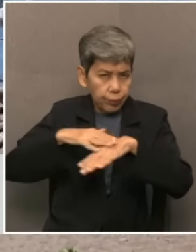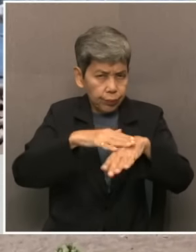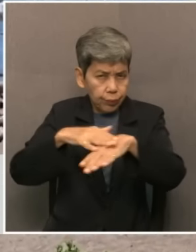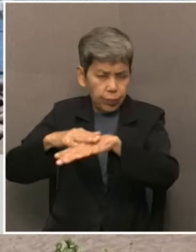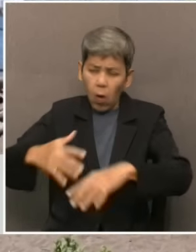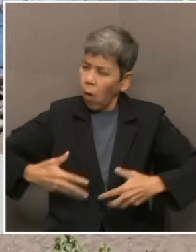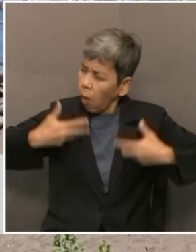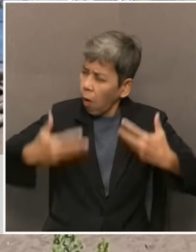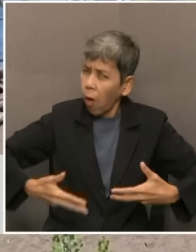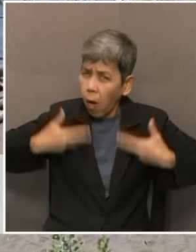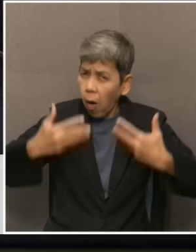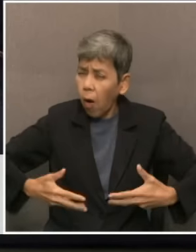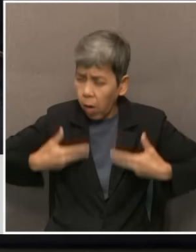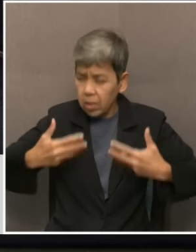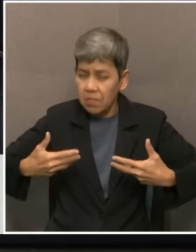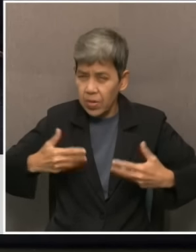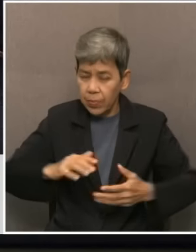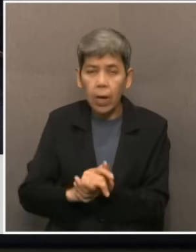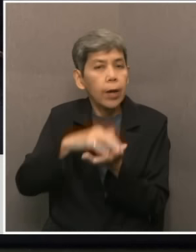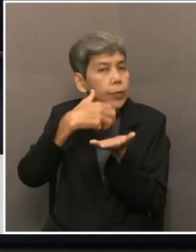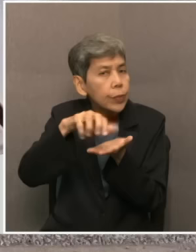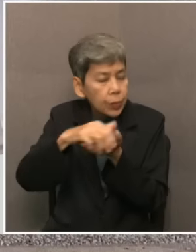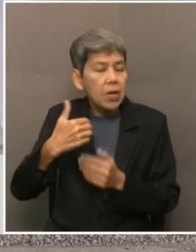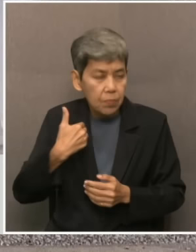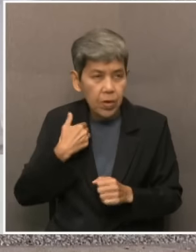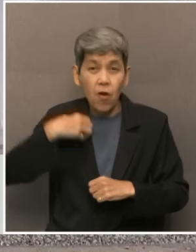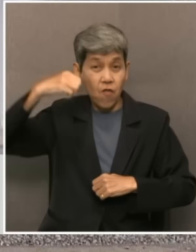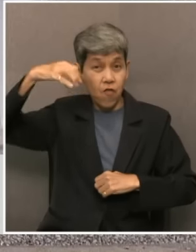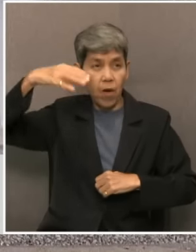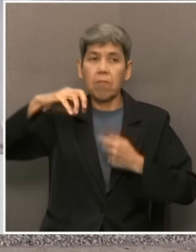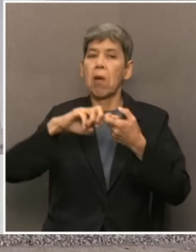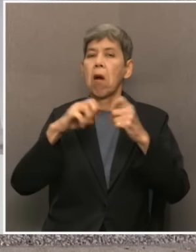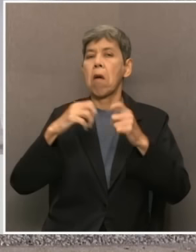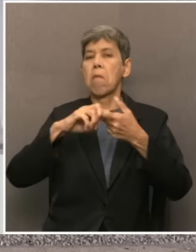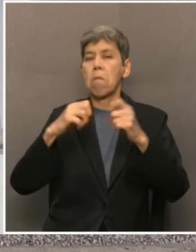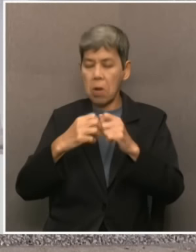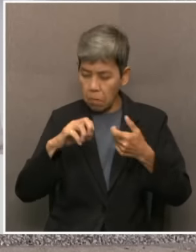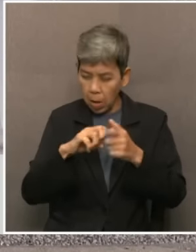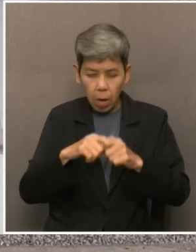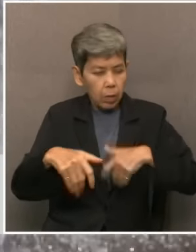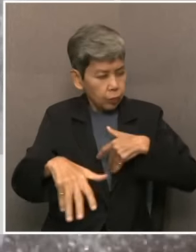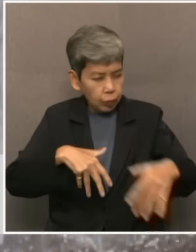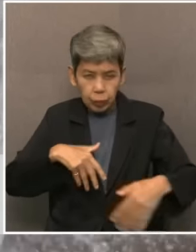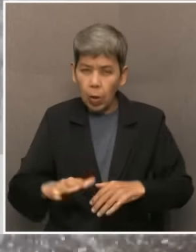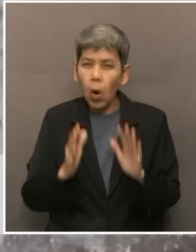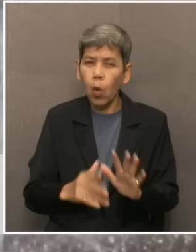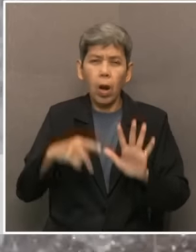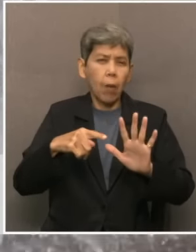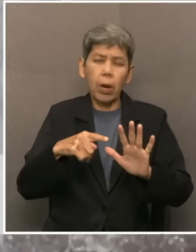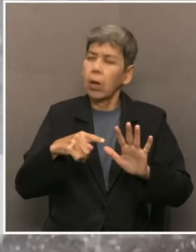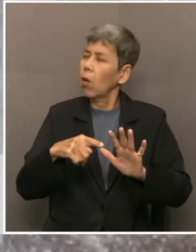เรื่องความร้อนจัดเกินกำหนดมีรายงานโครงขายไฟฟ้าขัดข้องด้วยค่ะกระทบผู้คนกวา 5,000 คน